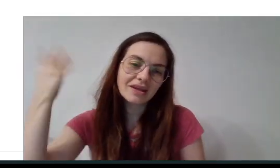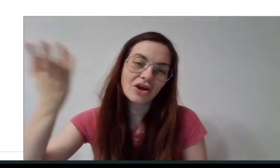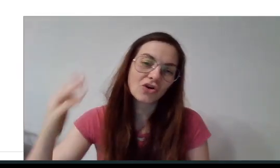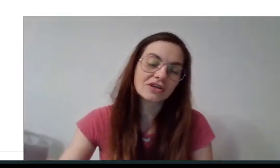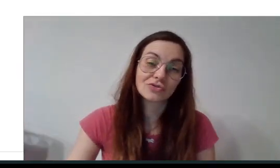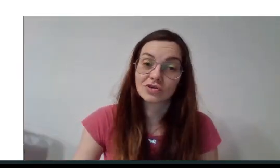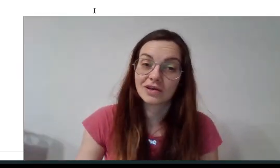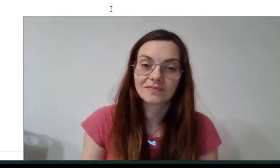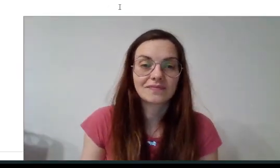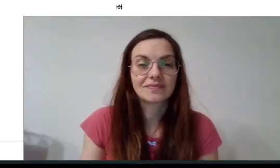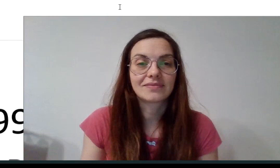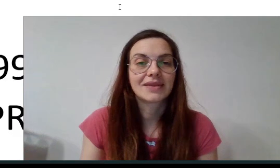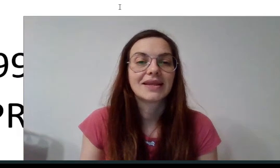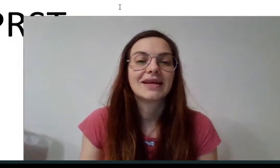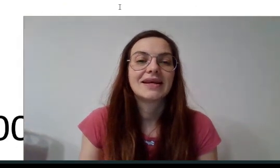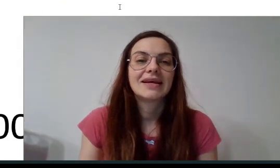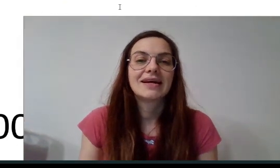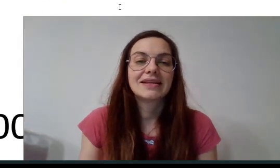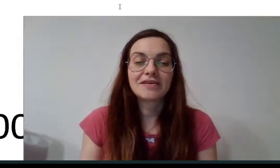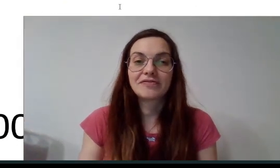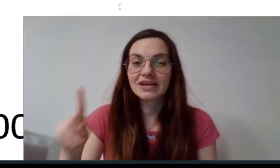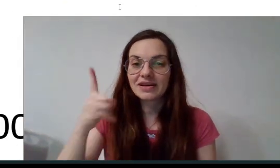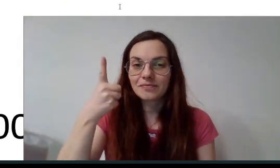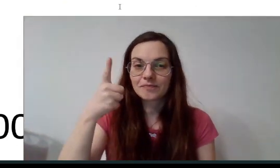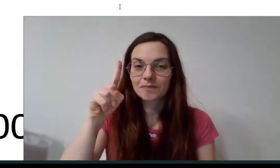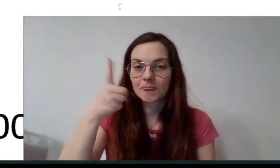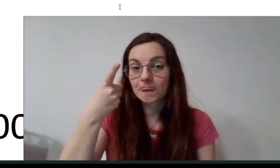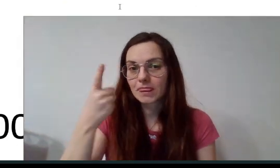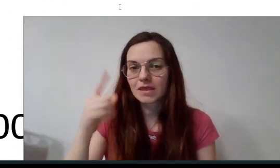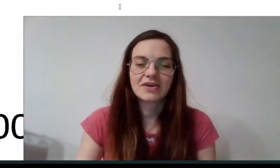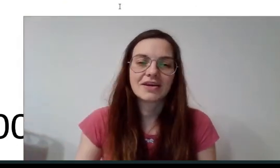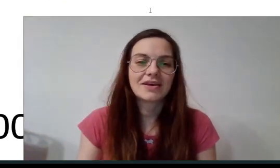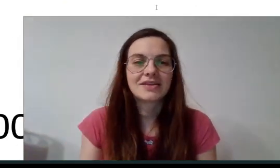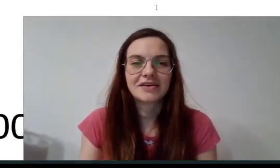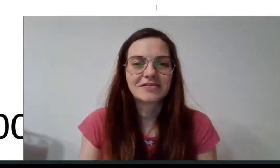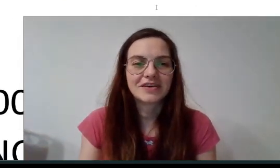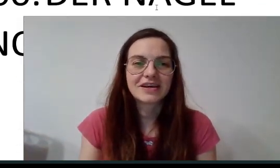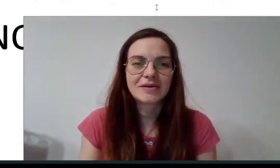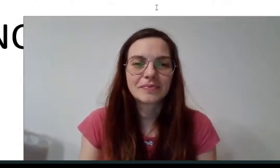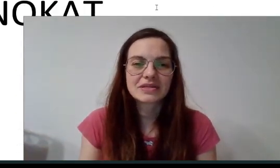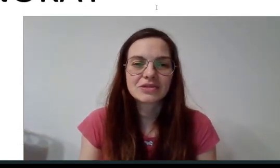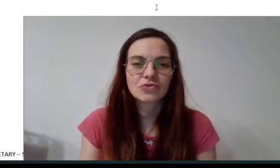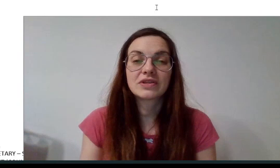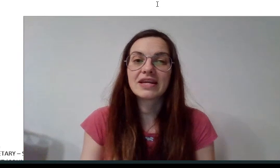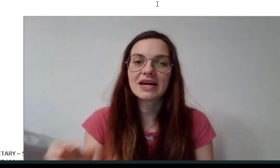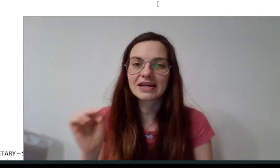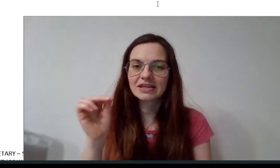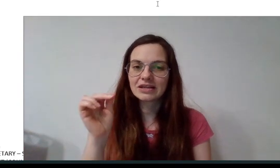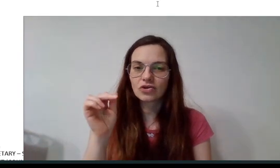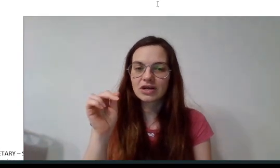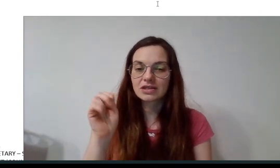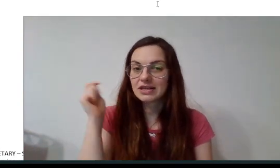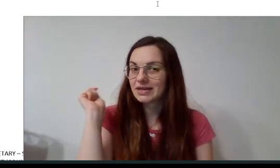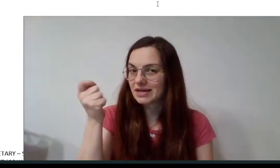suknja. Der Finger, Finger, der Finger, prst und der Nagel, nokat ili